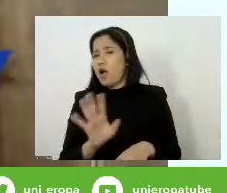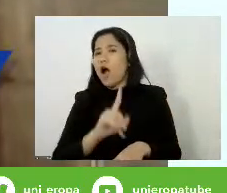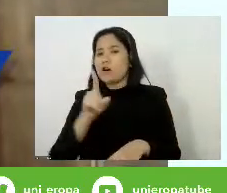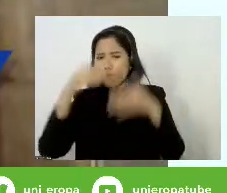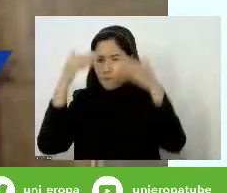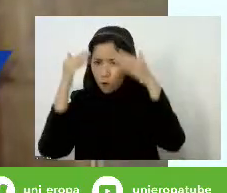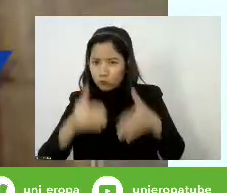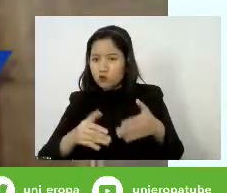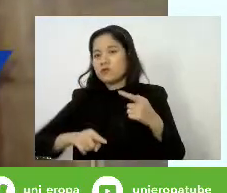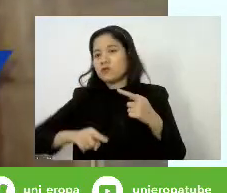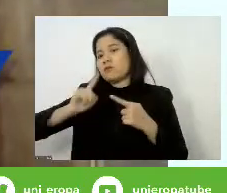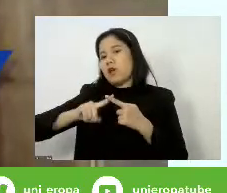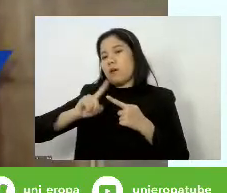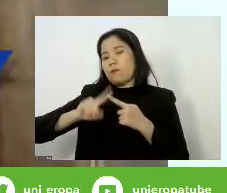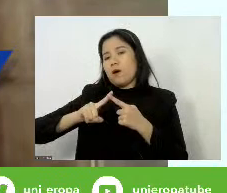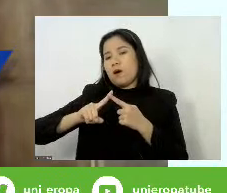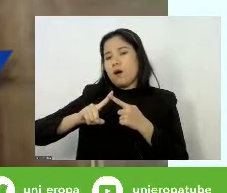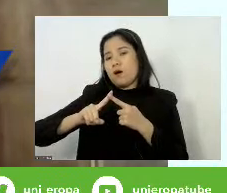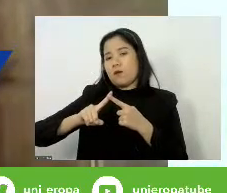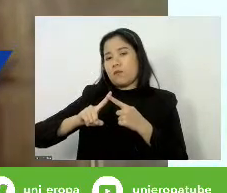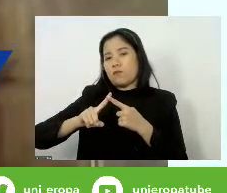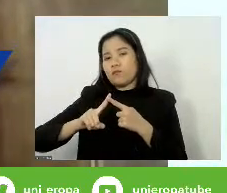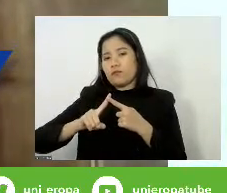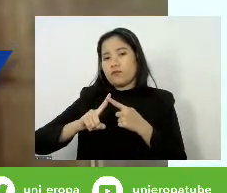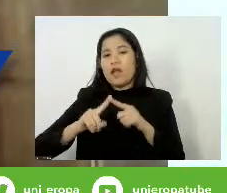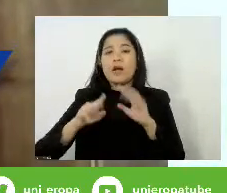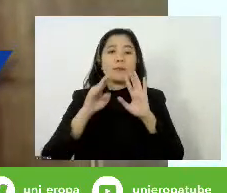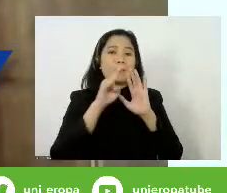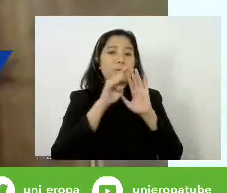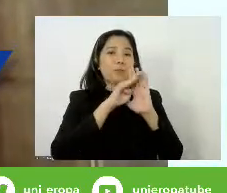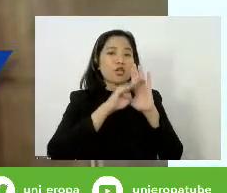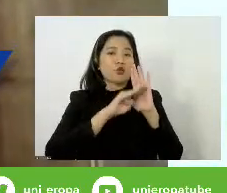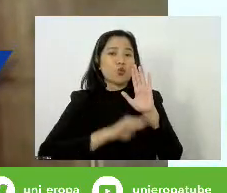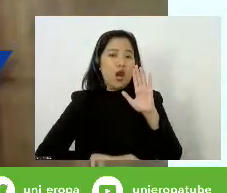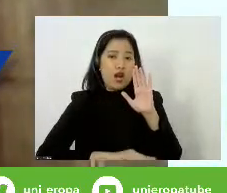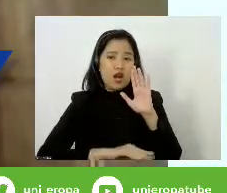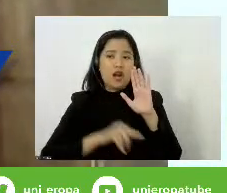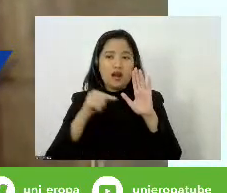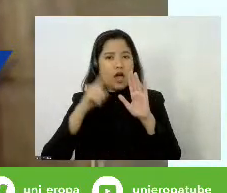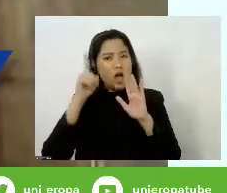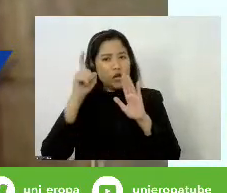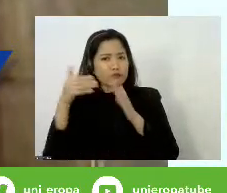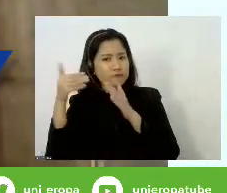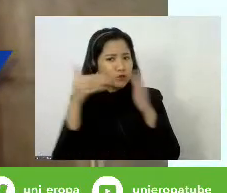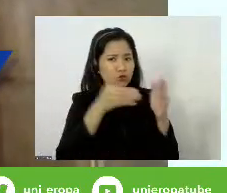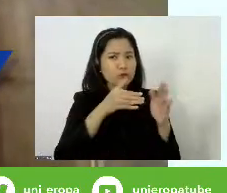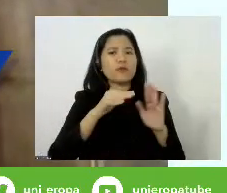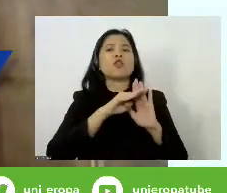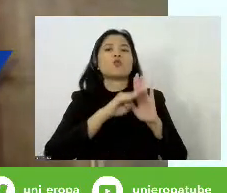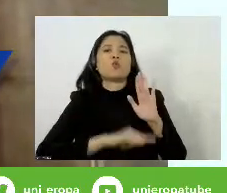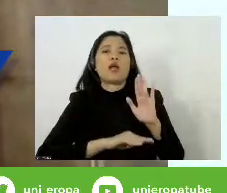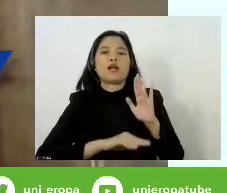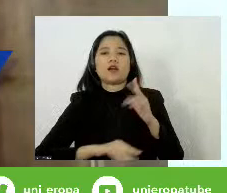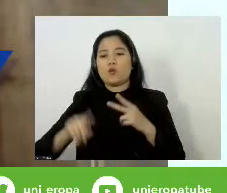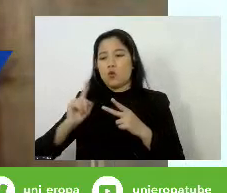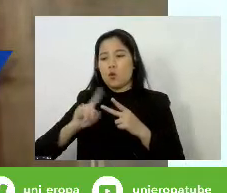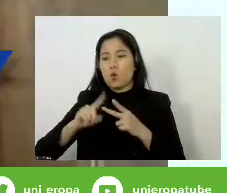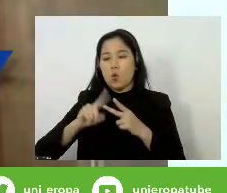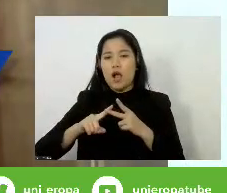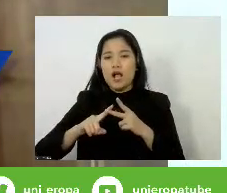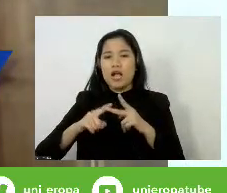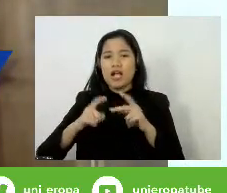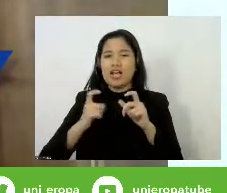diperhatikan yang pertama itu adalah rule aturan jadi patuhi aturan lalu lintas yang ada kemudian yang kedua adalah skill